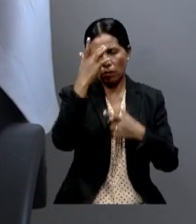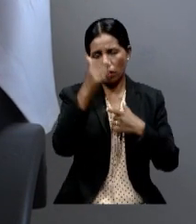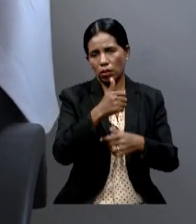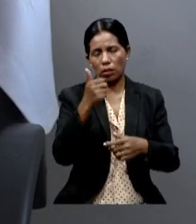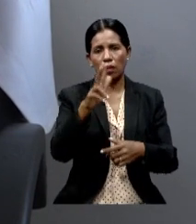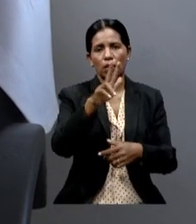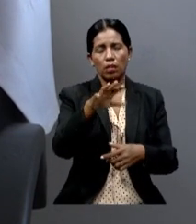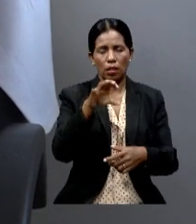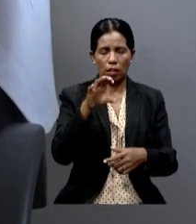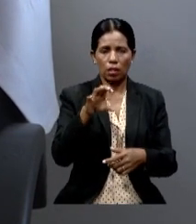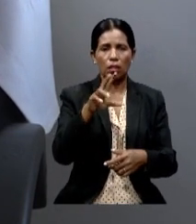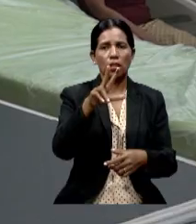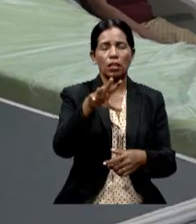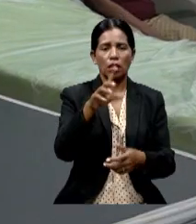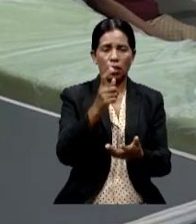3621.